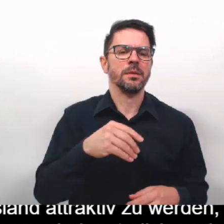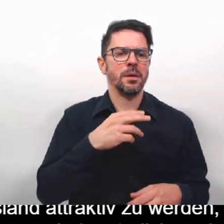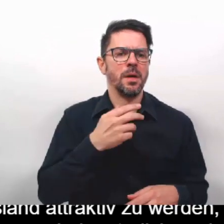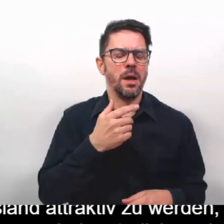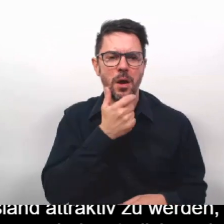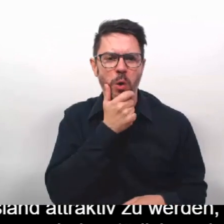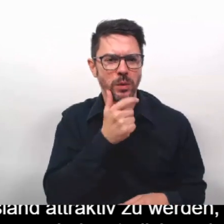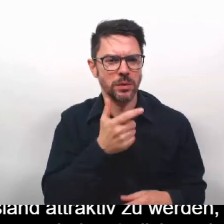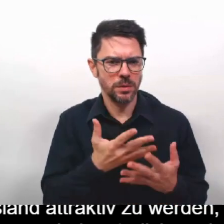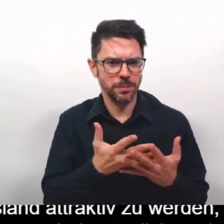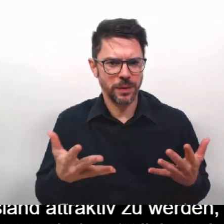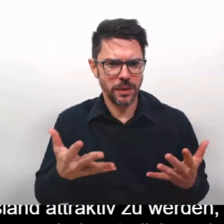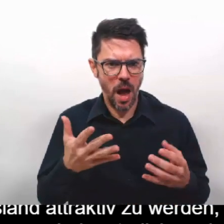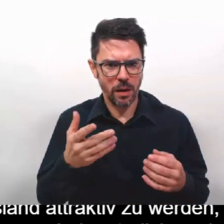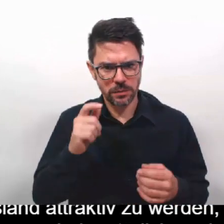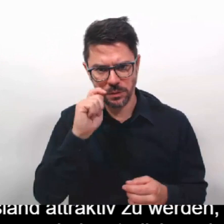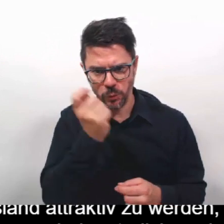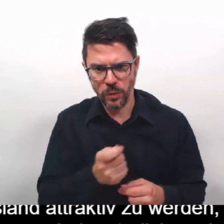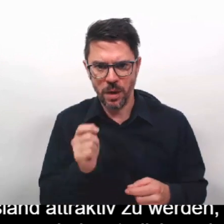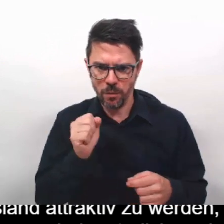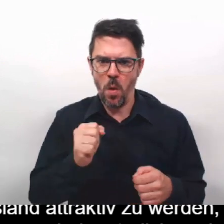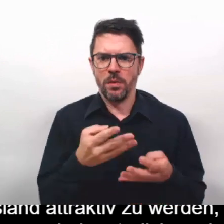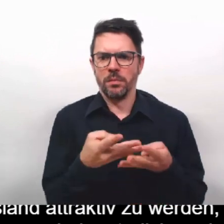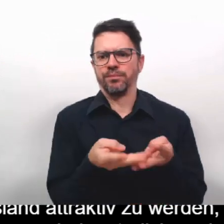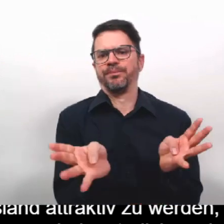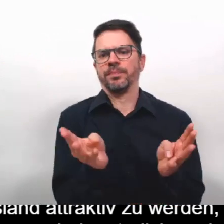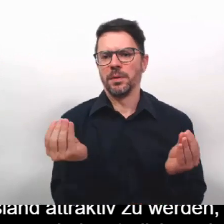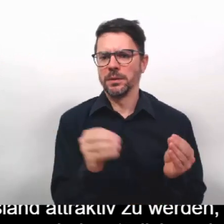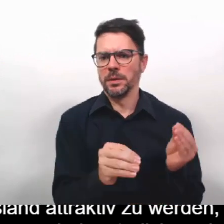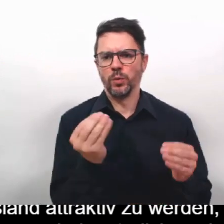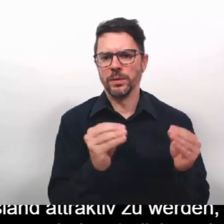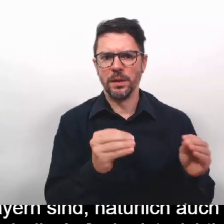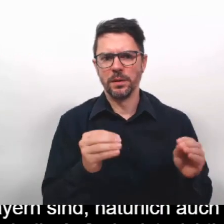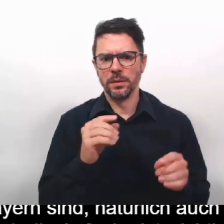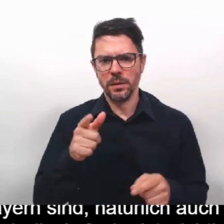Promotionsmöglichkeit in der HAW mit ermöglicht werden.